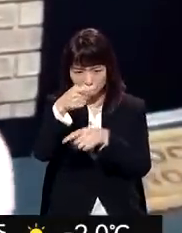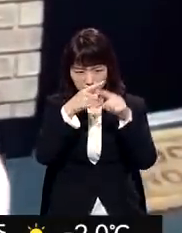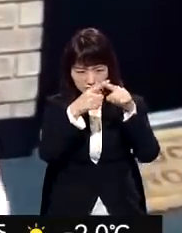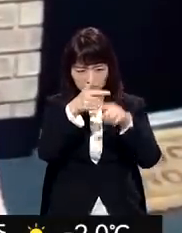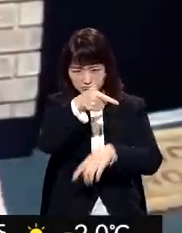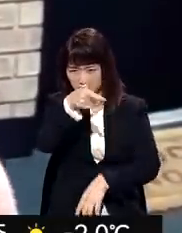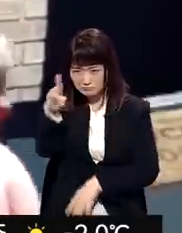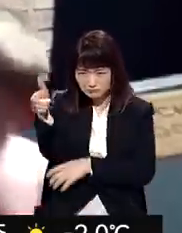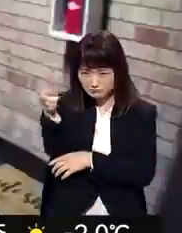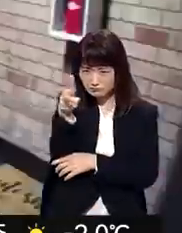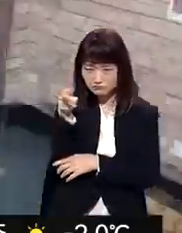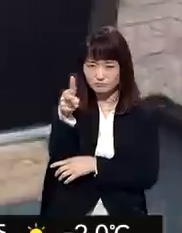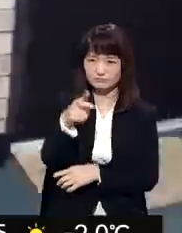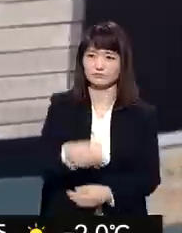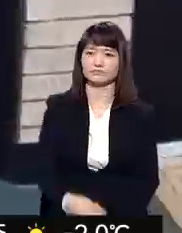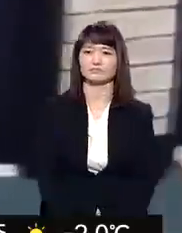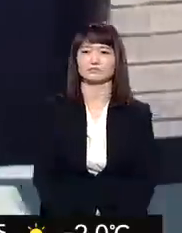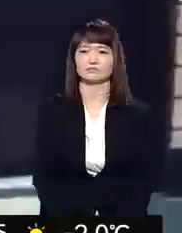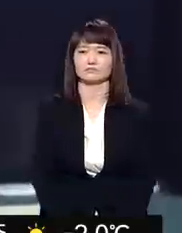모습입니다